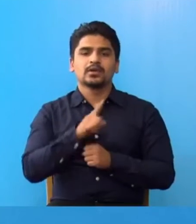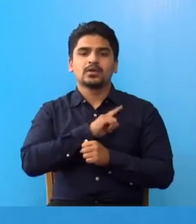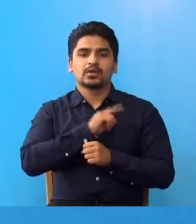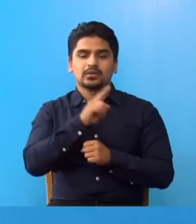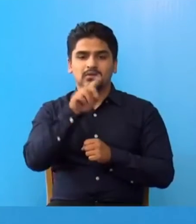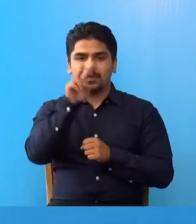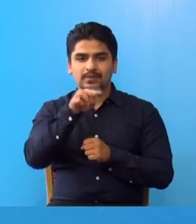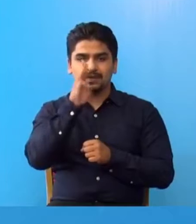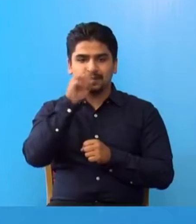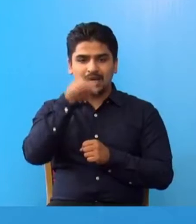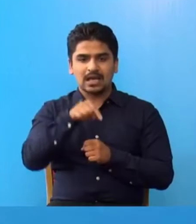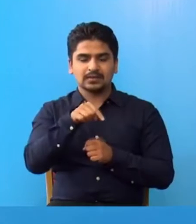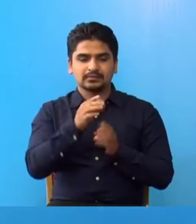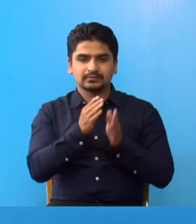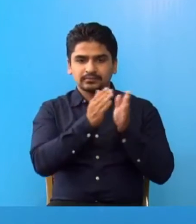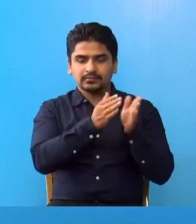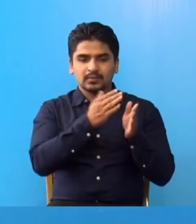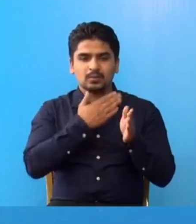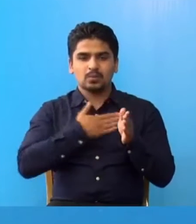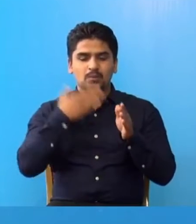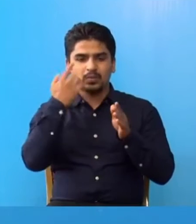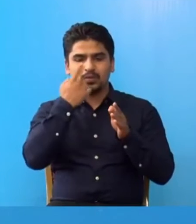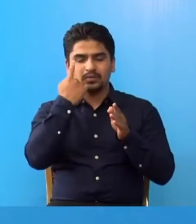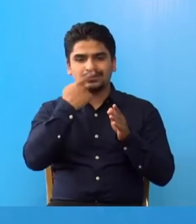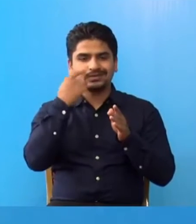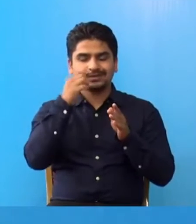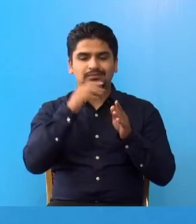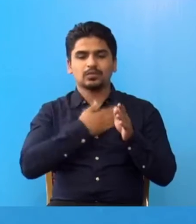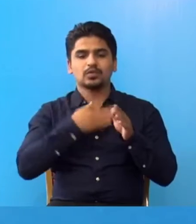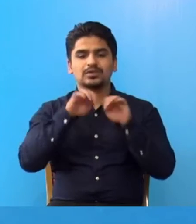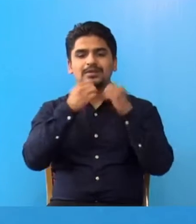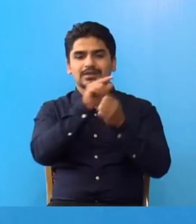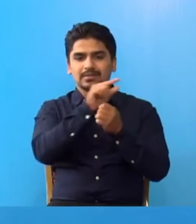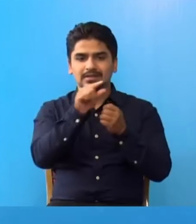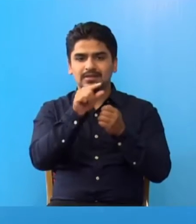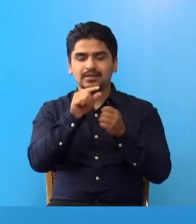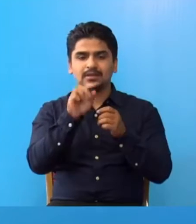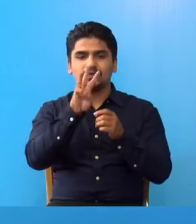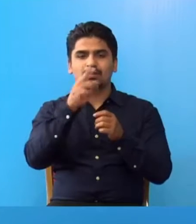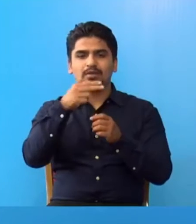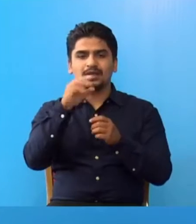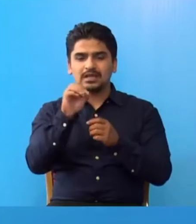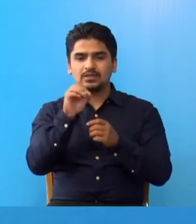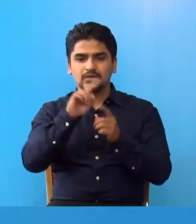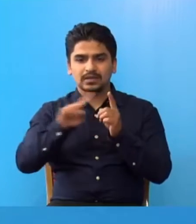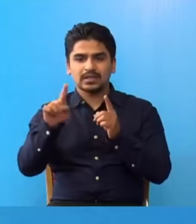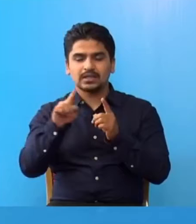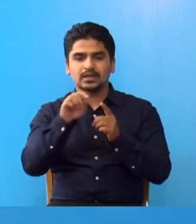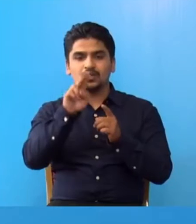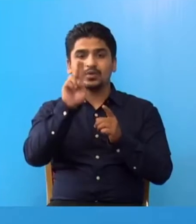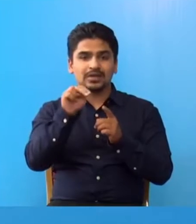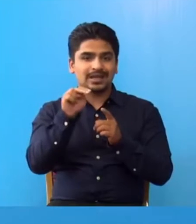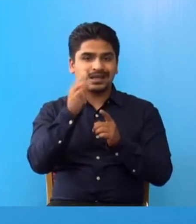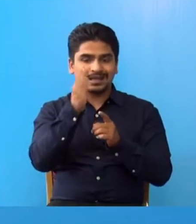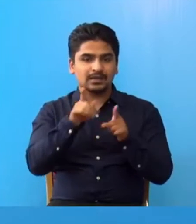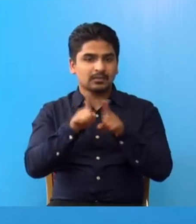को अबस्था में आज एकका तीर reconstruct आथा महनो संबाजिक स्वास्था के ख ऑठन डेखीलेर स्विम्ठी ौ उधर क्ष्ट्रास्था संग